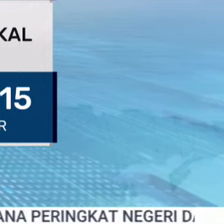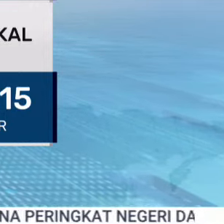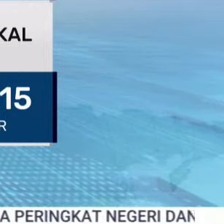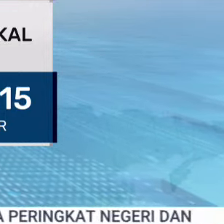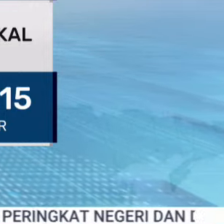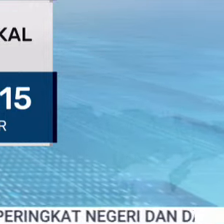saksikan